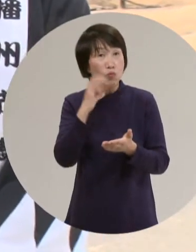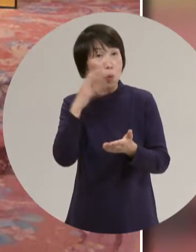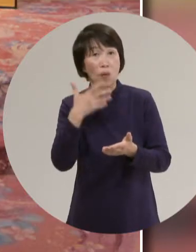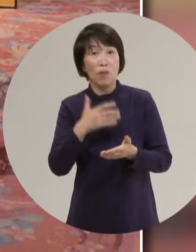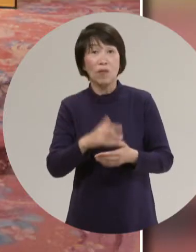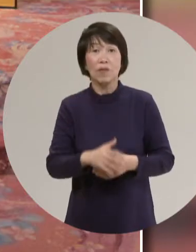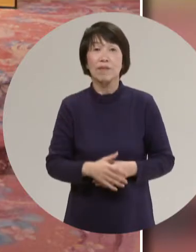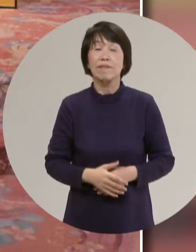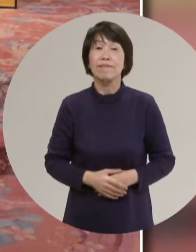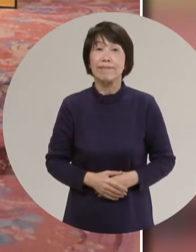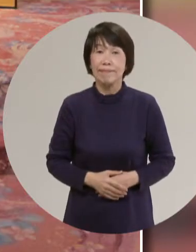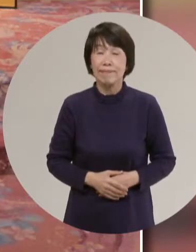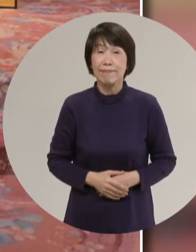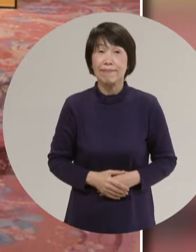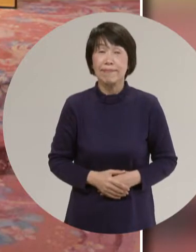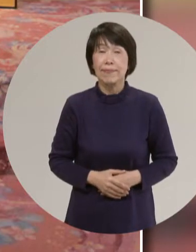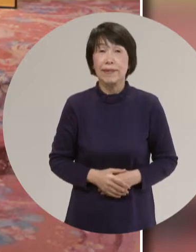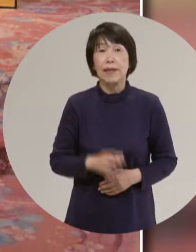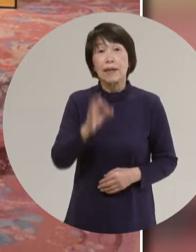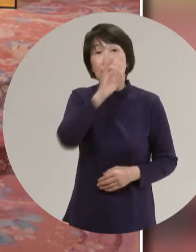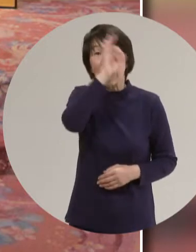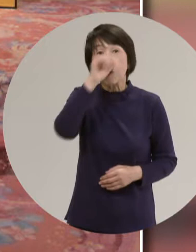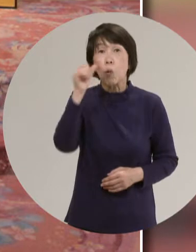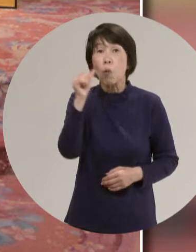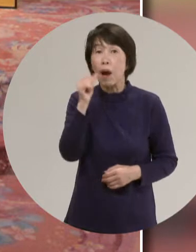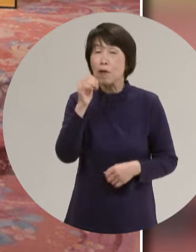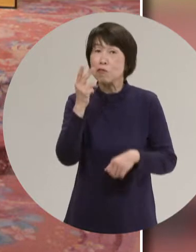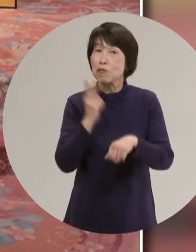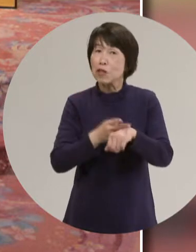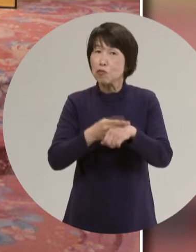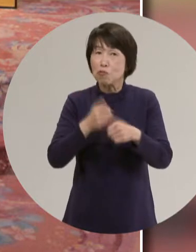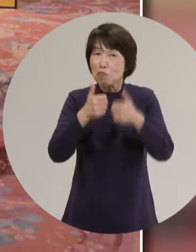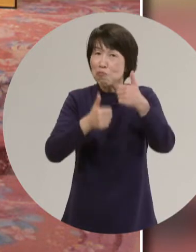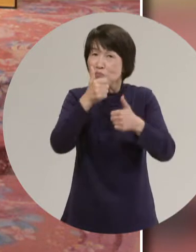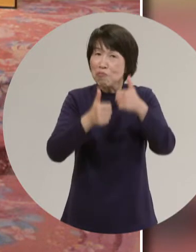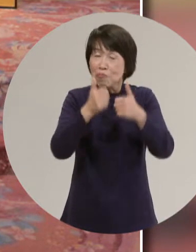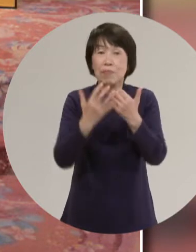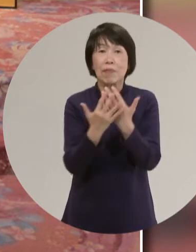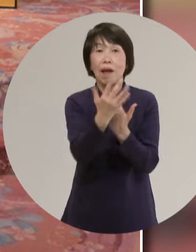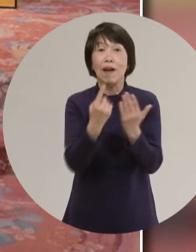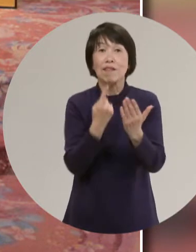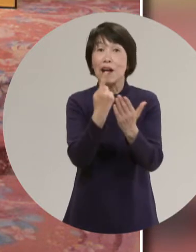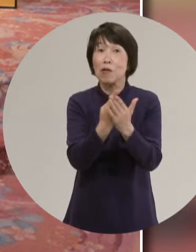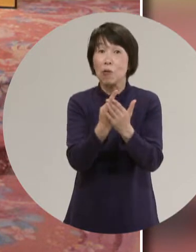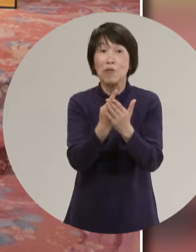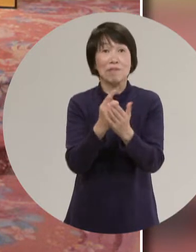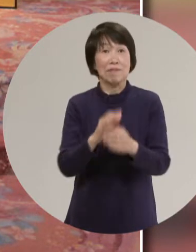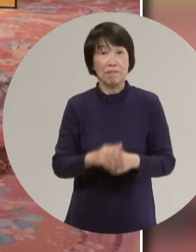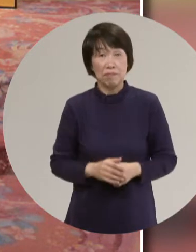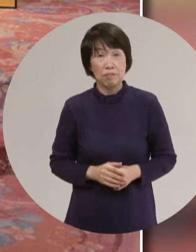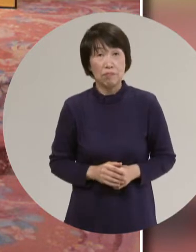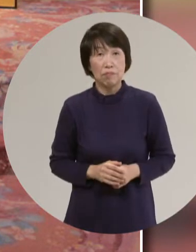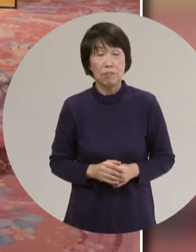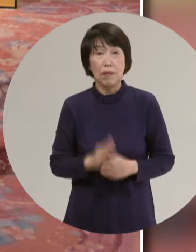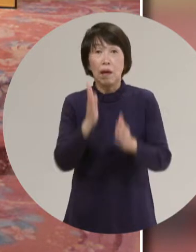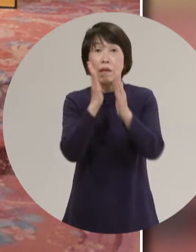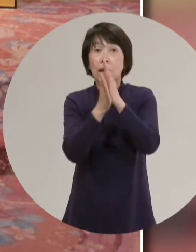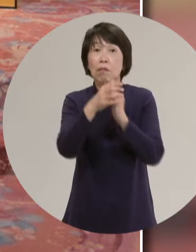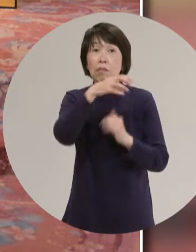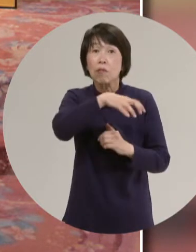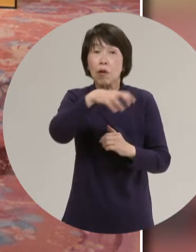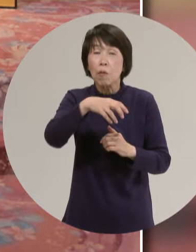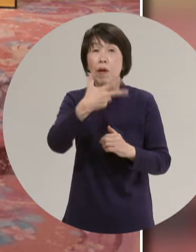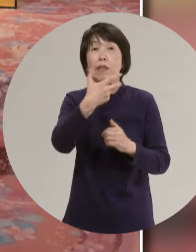あ 観光ガイドの腕前を競う大会に出場した鍋谷さん。県内にはおよ